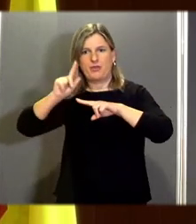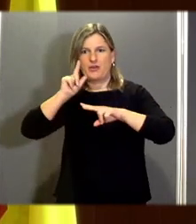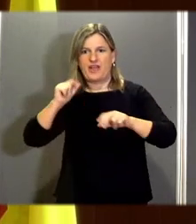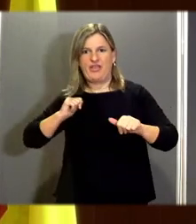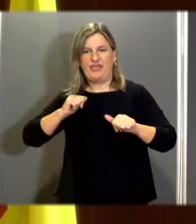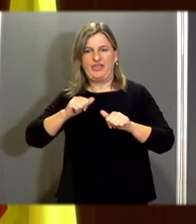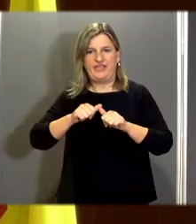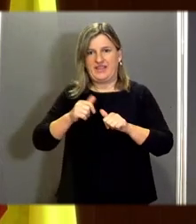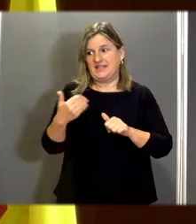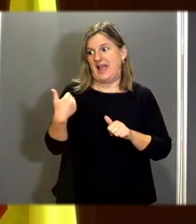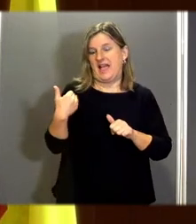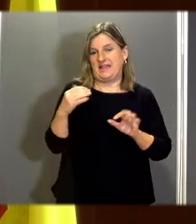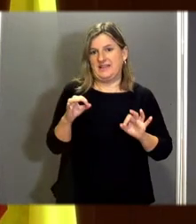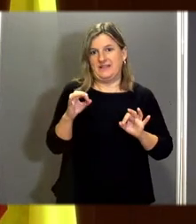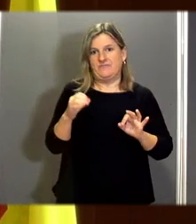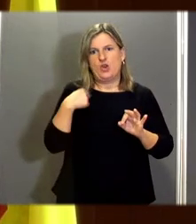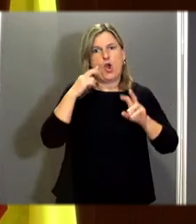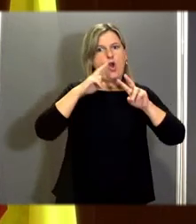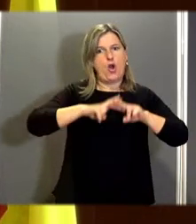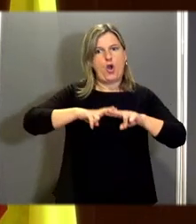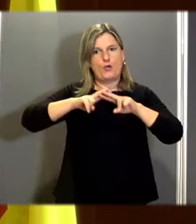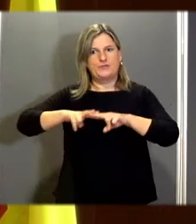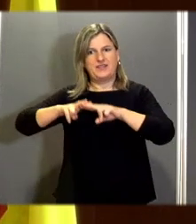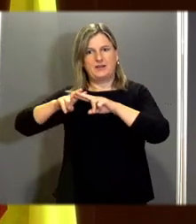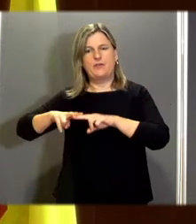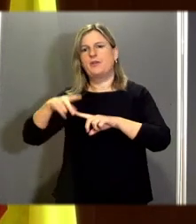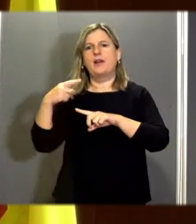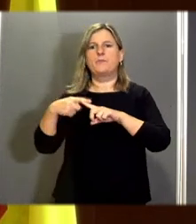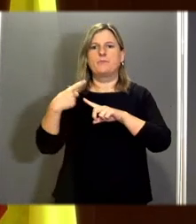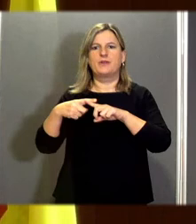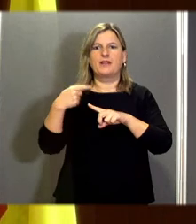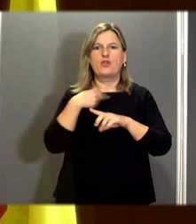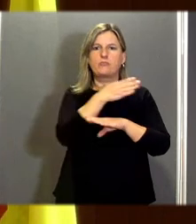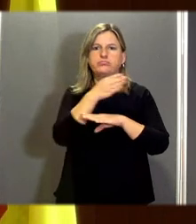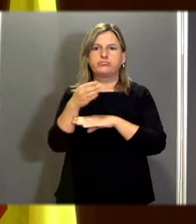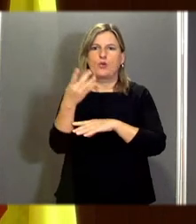dies, ahir, bàsicament, però em semblen dir, perquè vaig anar a